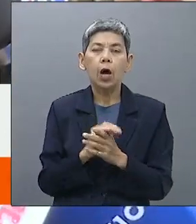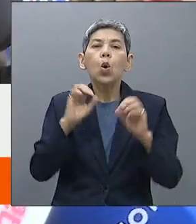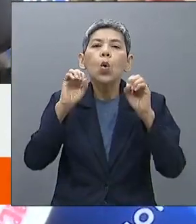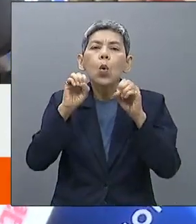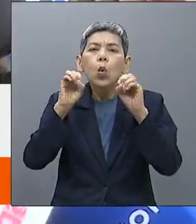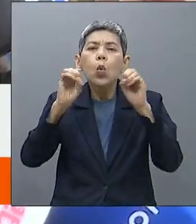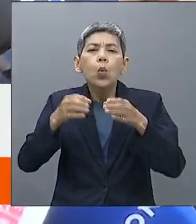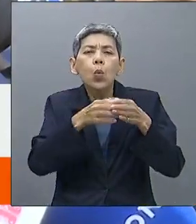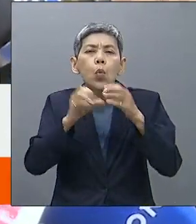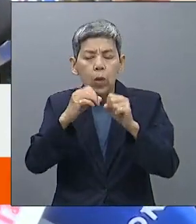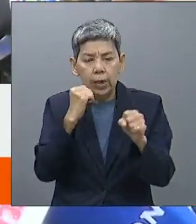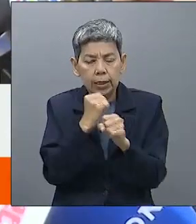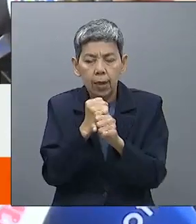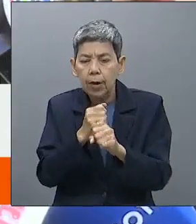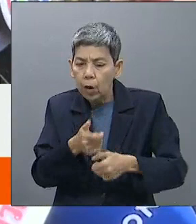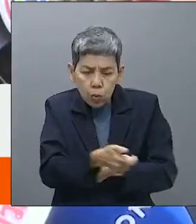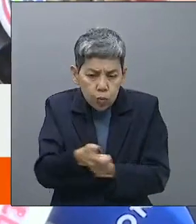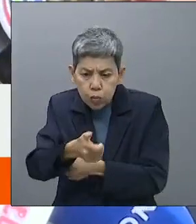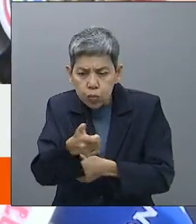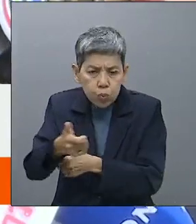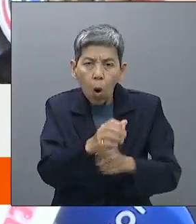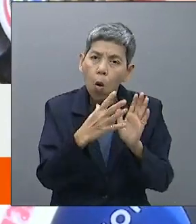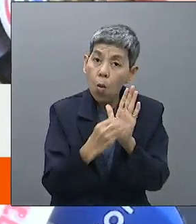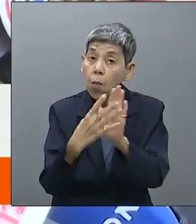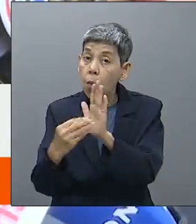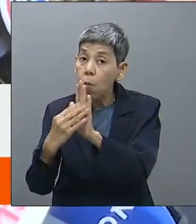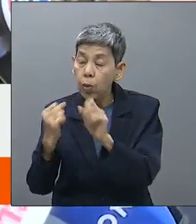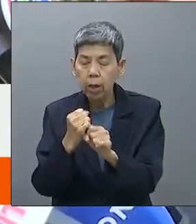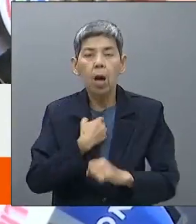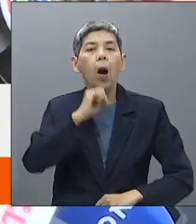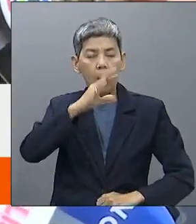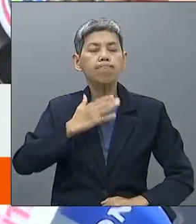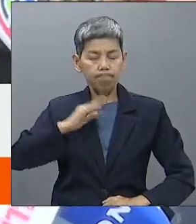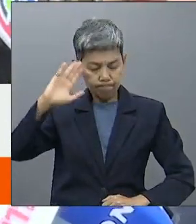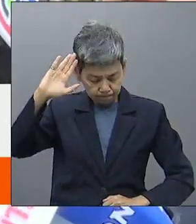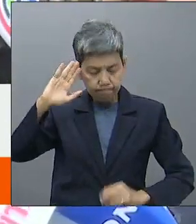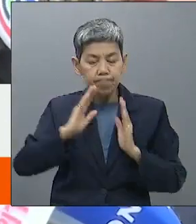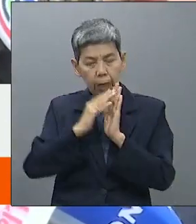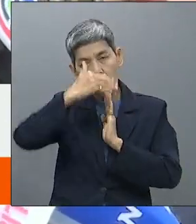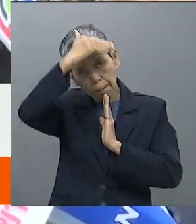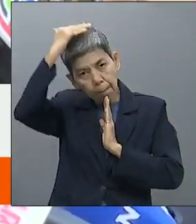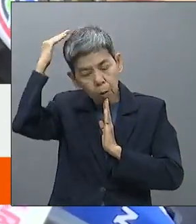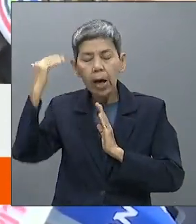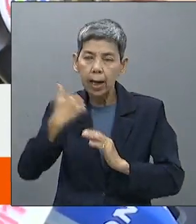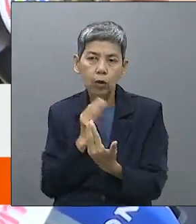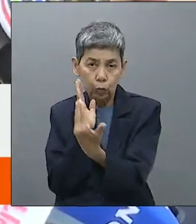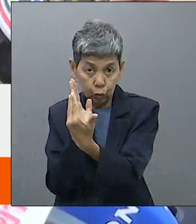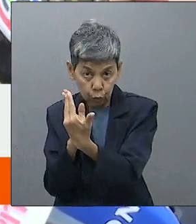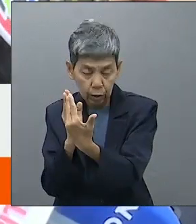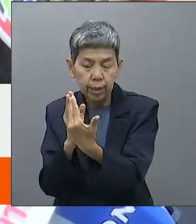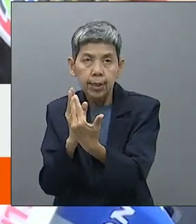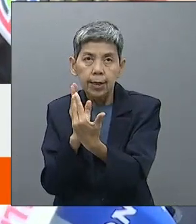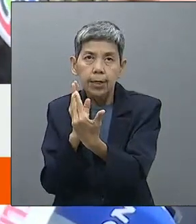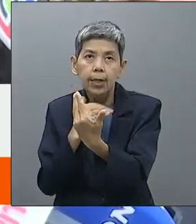ที่ร่วมกิจกรรมในวันนั้นก็แจ้งความประสงค์นะครับแล้วก็ทางเราก็ติดต่อนะครับก็เพื่อ